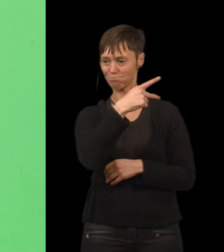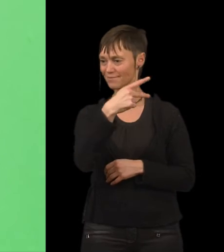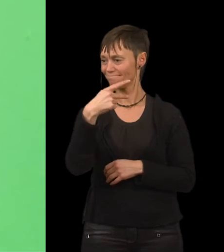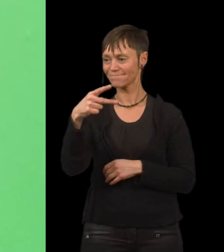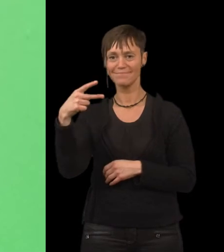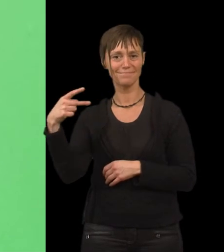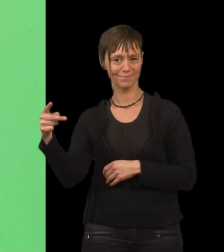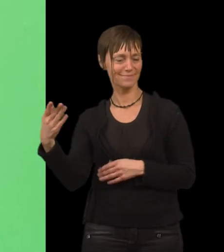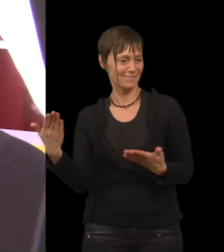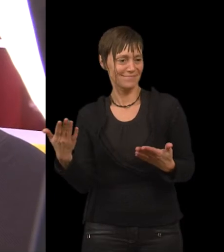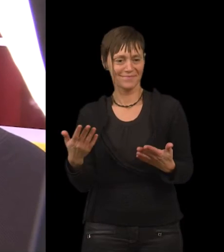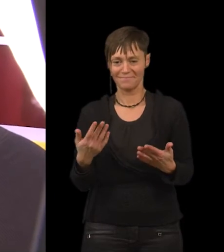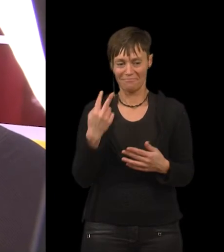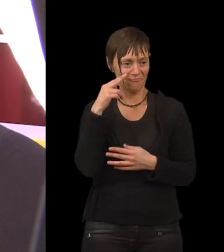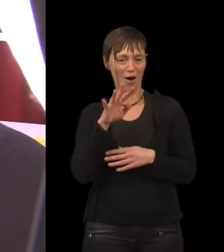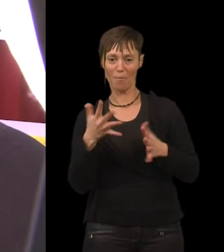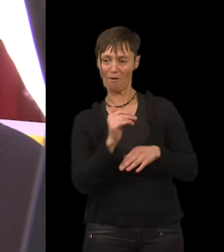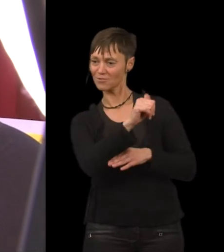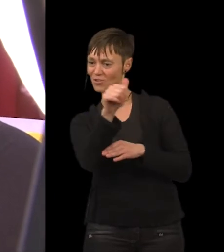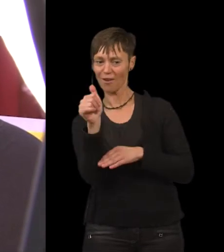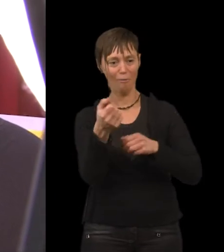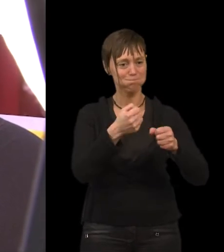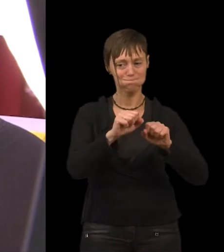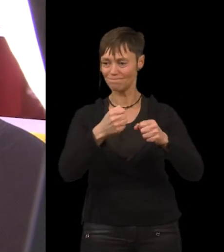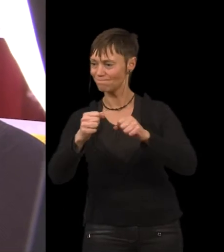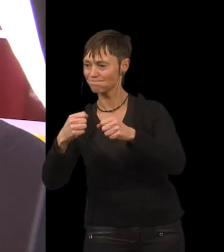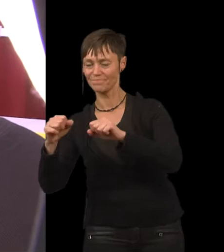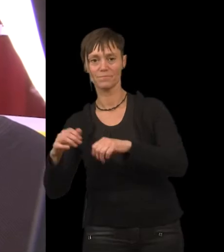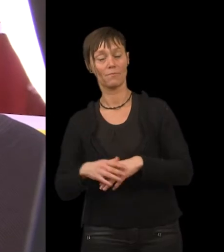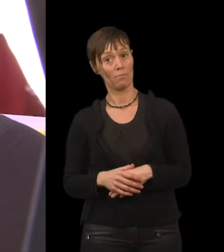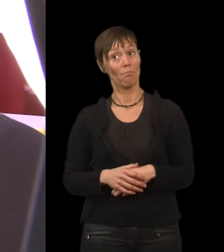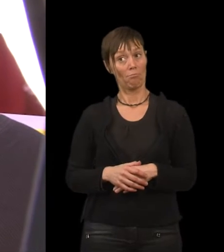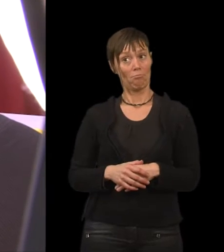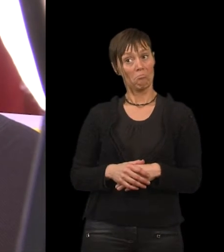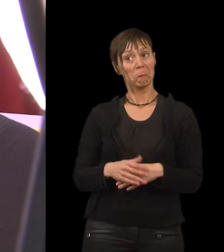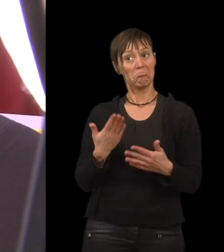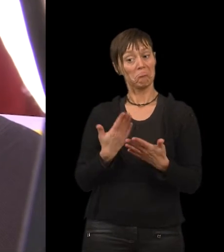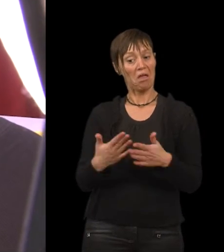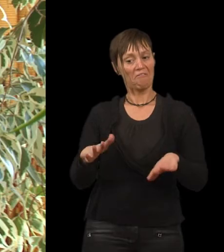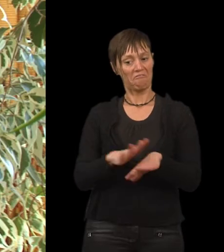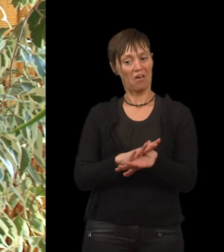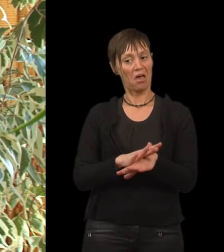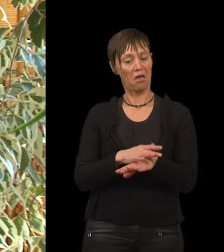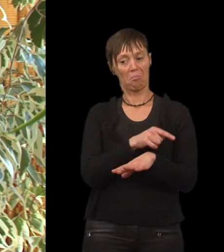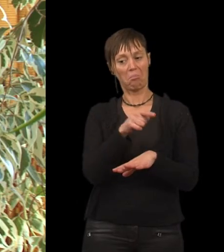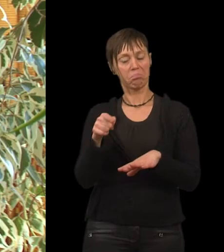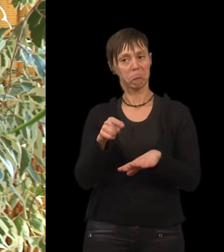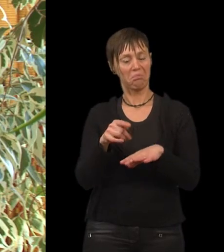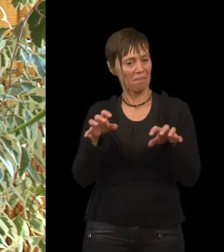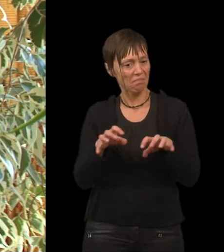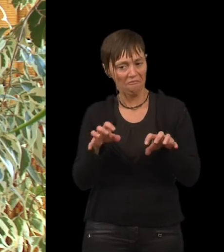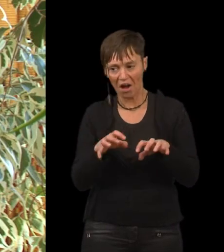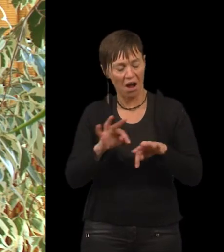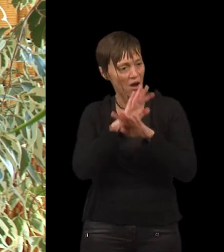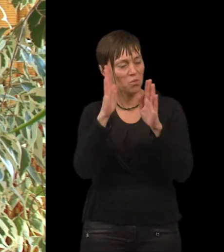ils faisaient bouger les figurines. C'est quand même bien fait. Tous les travaux, enfin, toutes les petites